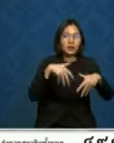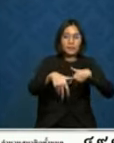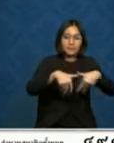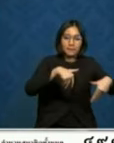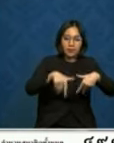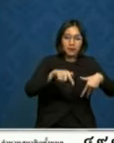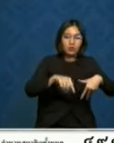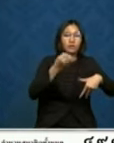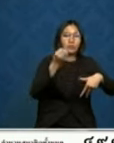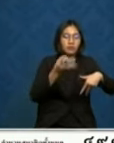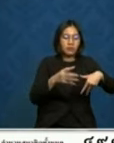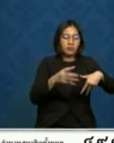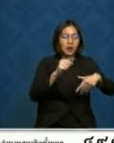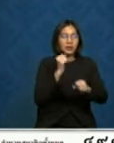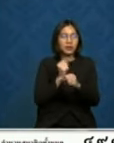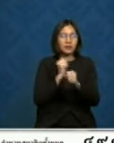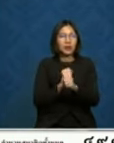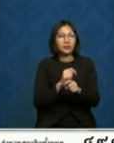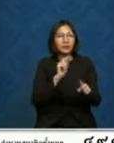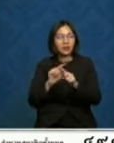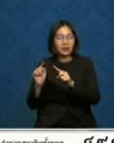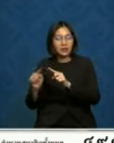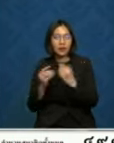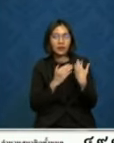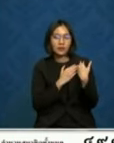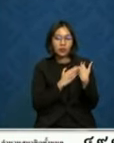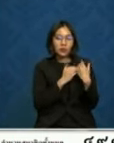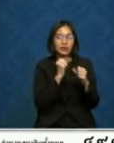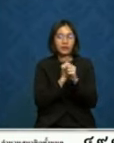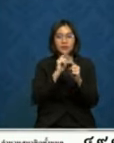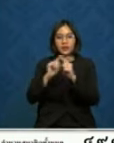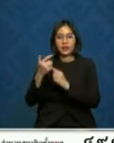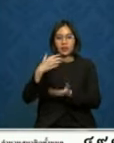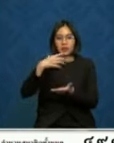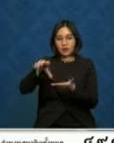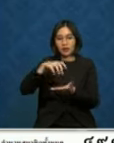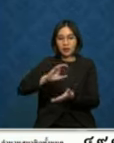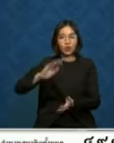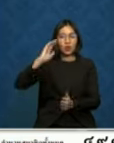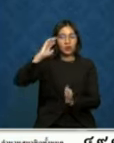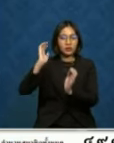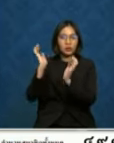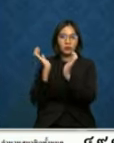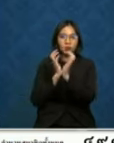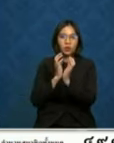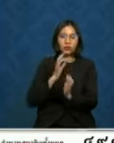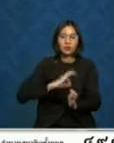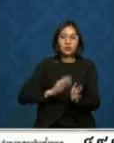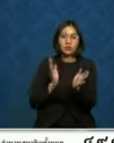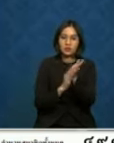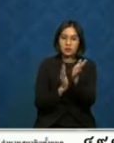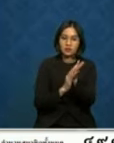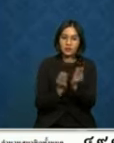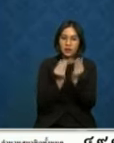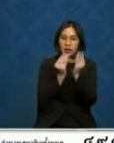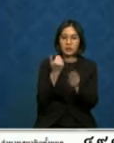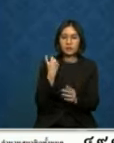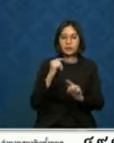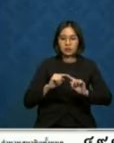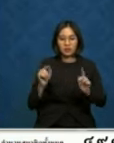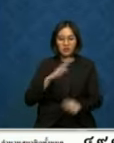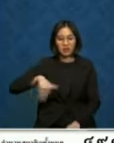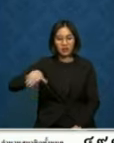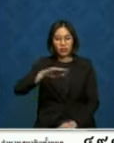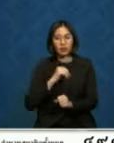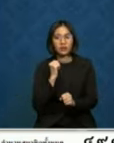ที่มากที่สุดการทำงานเชิงรุกและภาระงานต่างๆที่กล่าวมาของตำรวจเป็นสิ่งที่น่าชื่นชมแต่พวกเขากลับต้อง